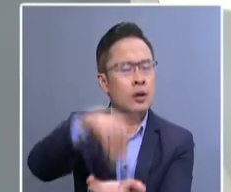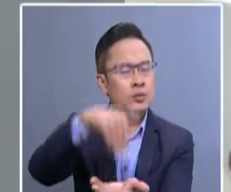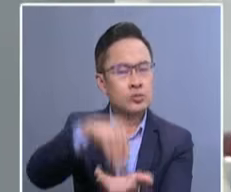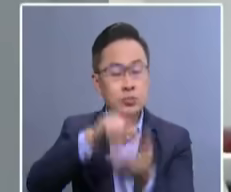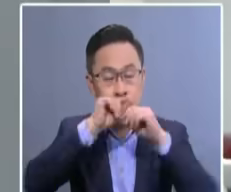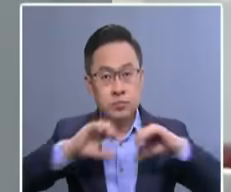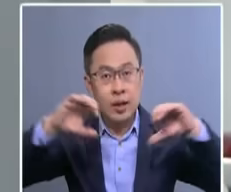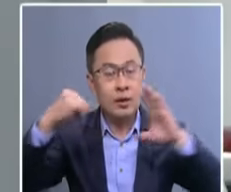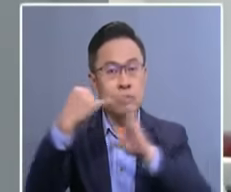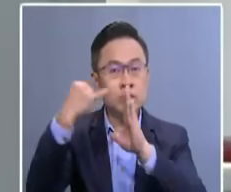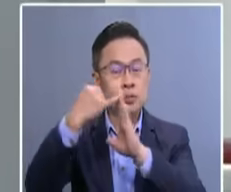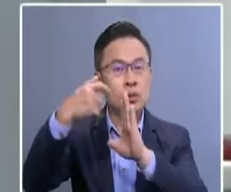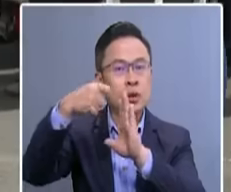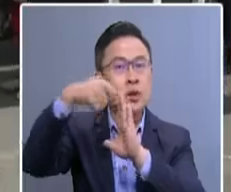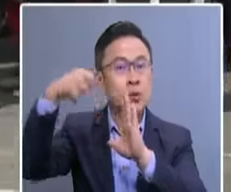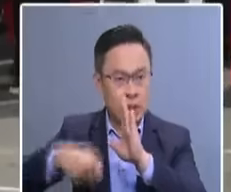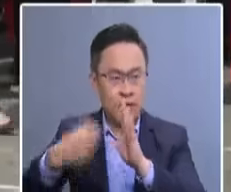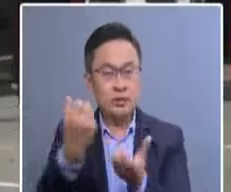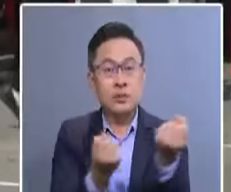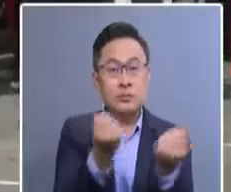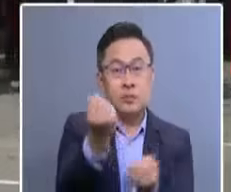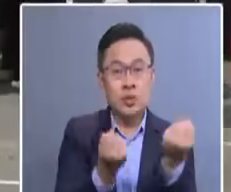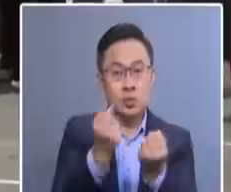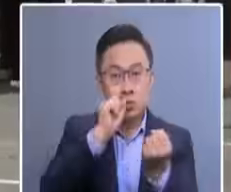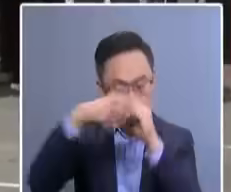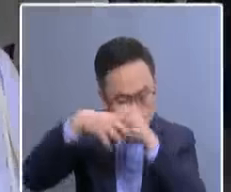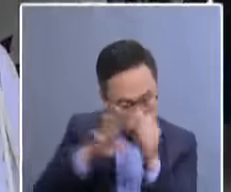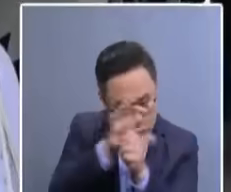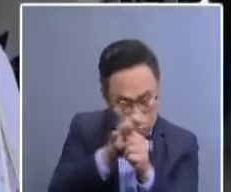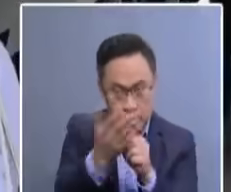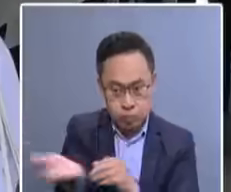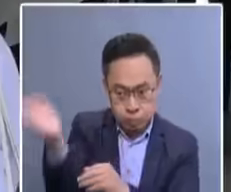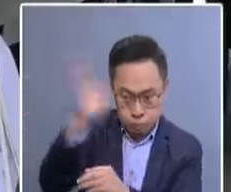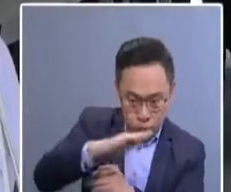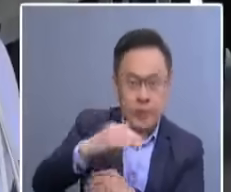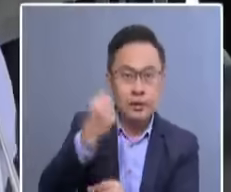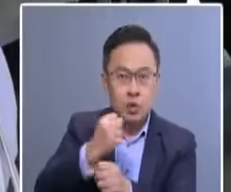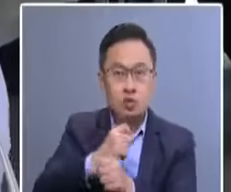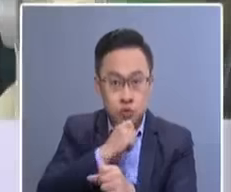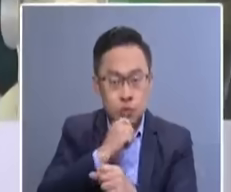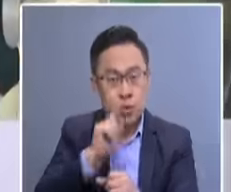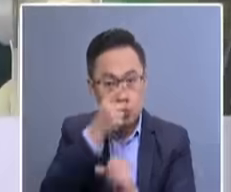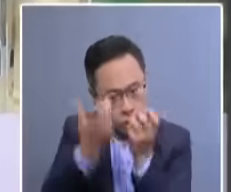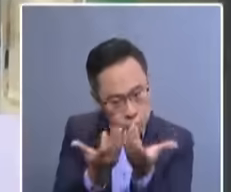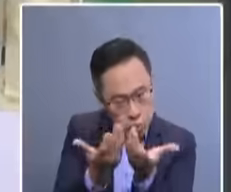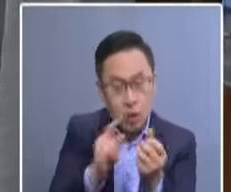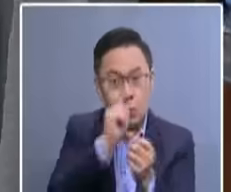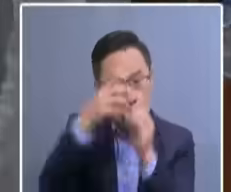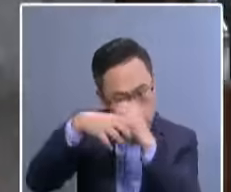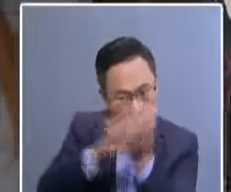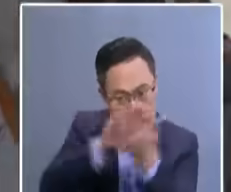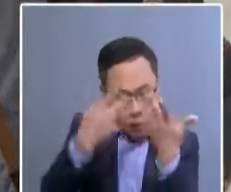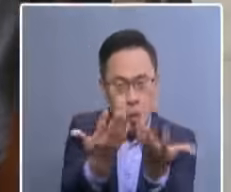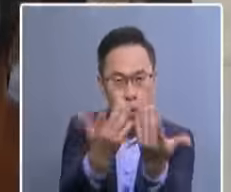มีรถเก็บตัวอย่างชีวนิรภัยพระราชทาน 2คันมาให้บริการตลอดทั้งวันจะรู้ผลภายใน 3ชั่วโมงนะครับก็จะให้บริการ